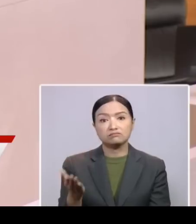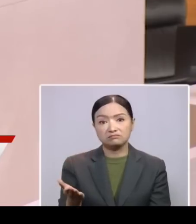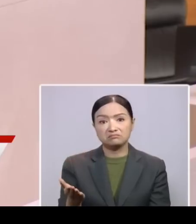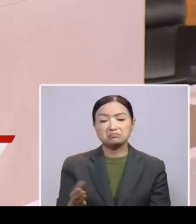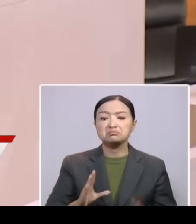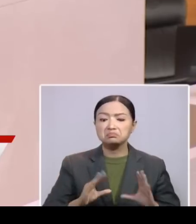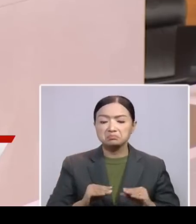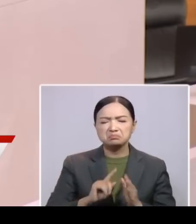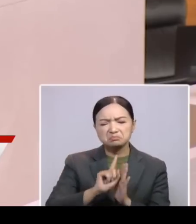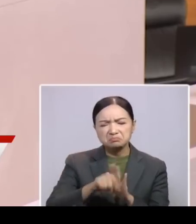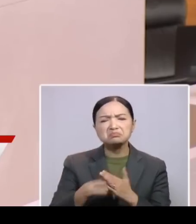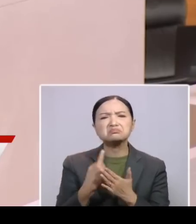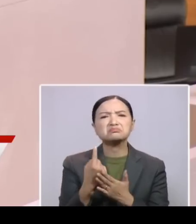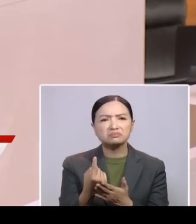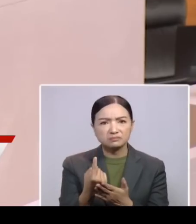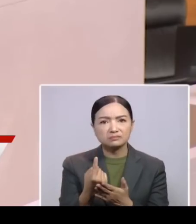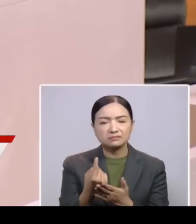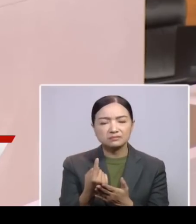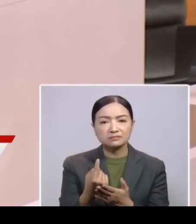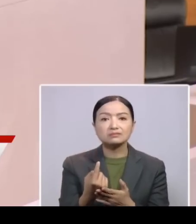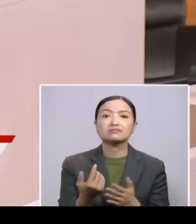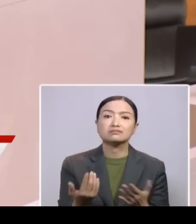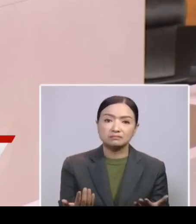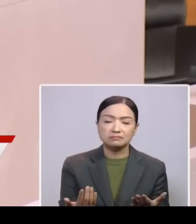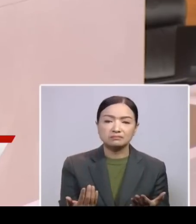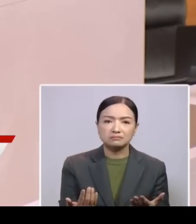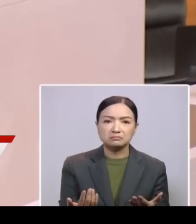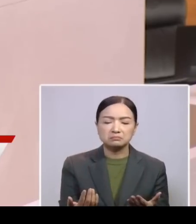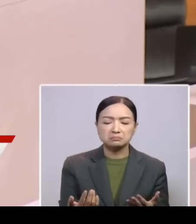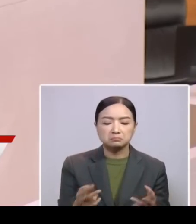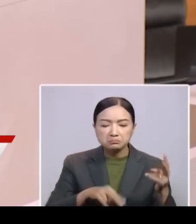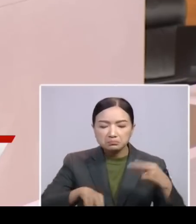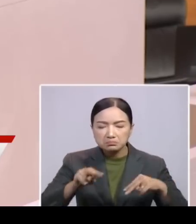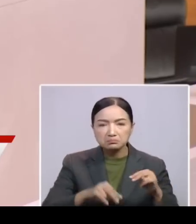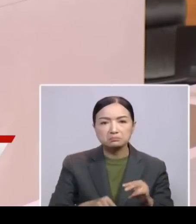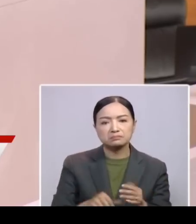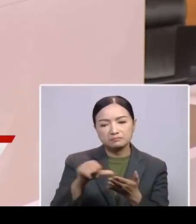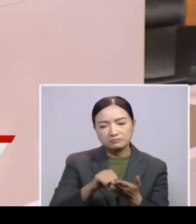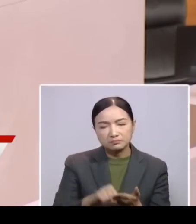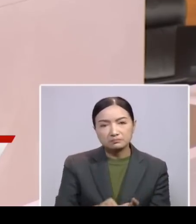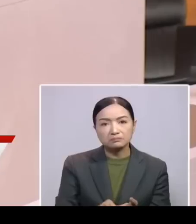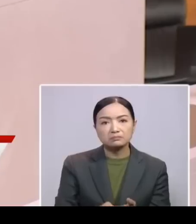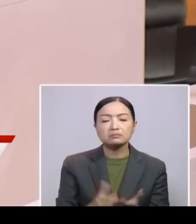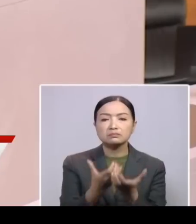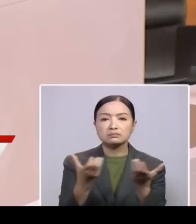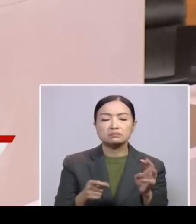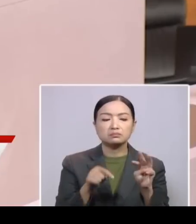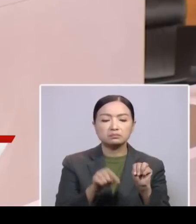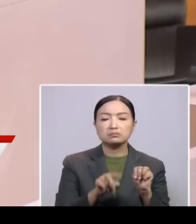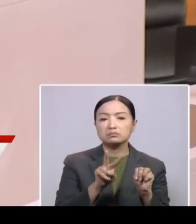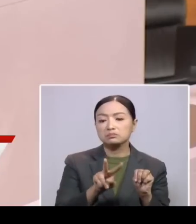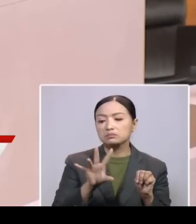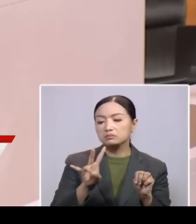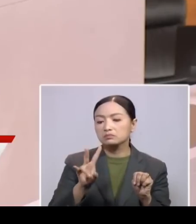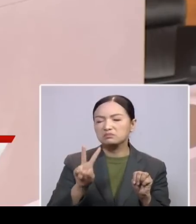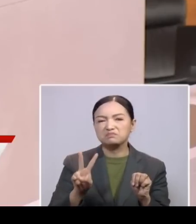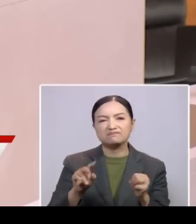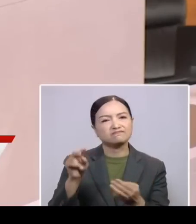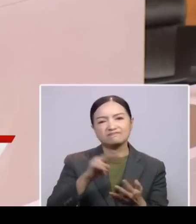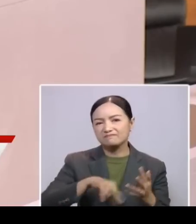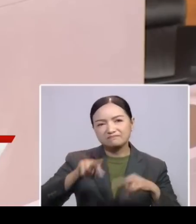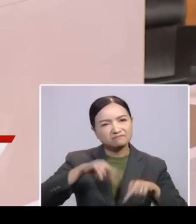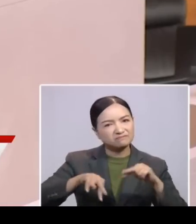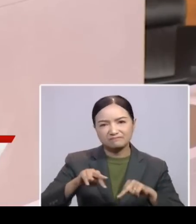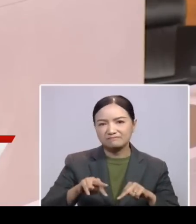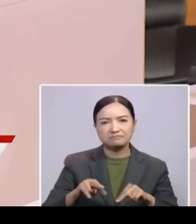ประชุมเพียง1ชั่วโมงเท่านั้นนะคะและไม่ได้มีการพิจารณาร่างแก้ไขเพิ่มเติมรัฐธรรมนูญมาตรา272แต่อย่างใดค่ะอ